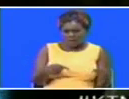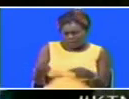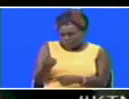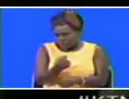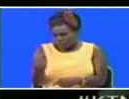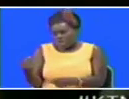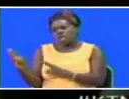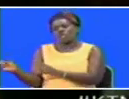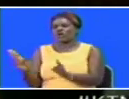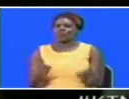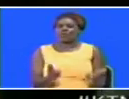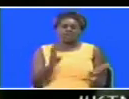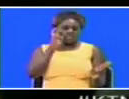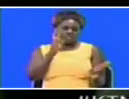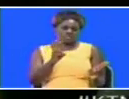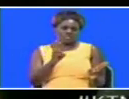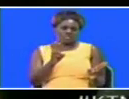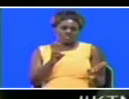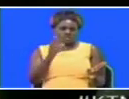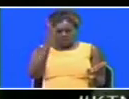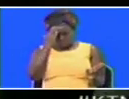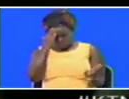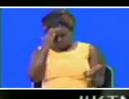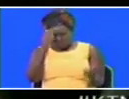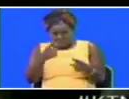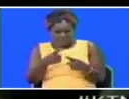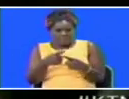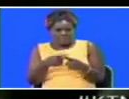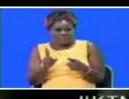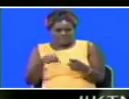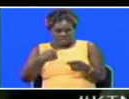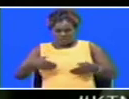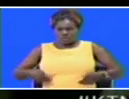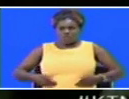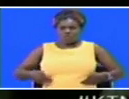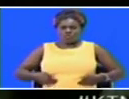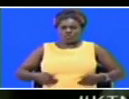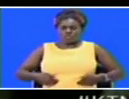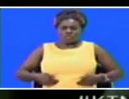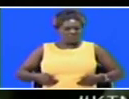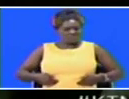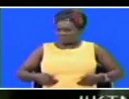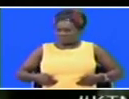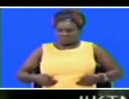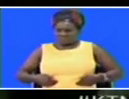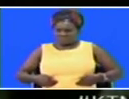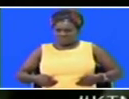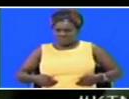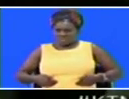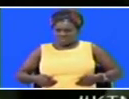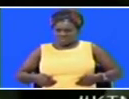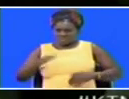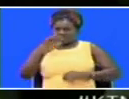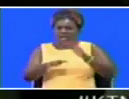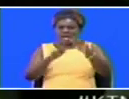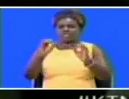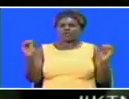ilivid na wanas siasa lazima iwe ilyo but Mimi kama kijana na si vijana wenz tusi vyb tusi